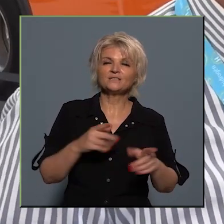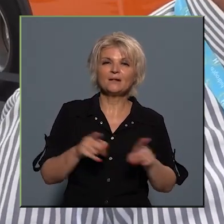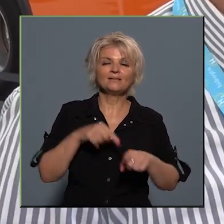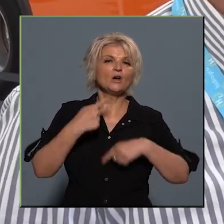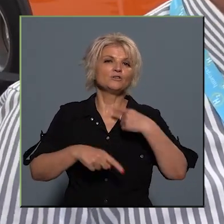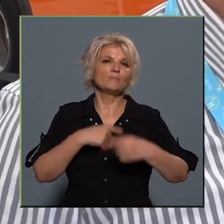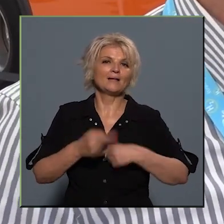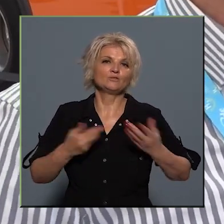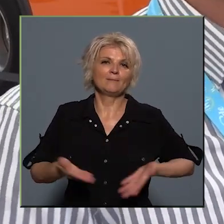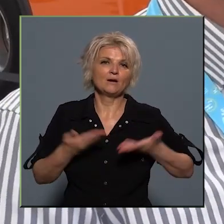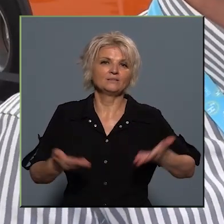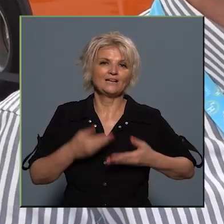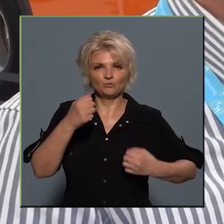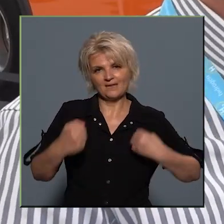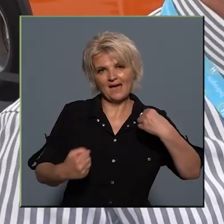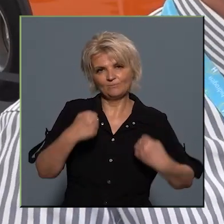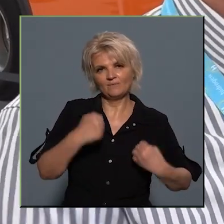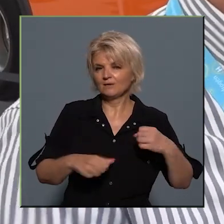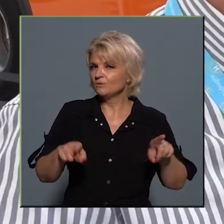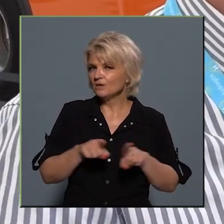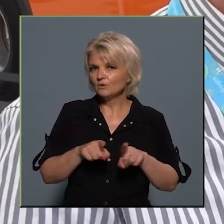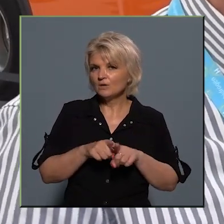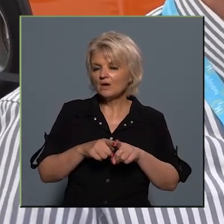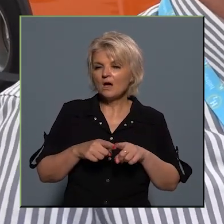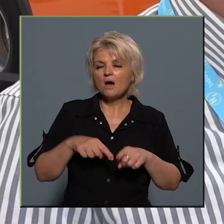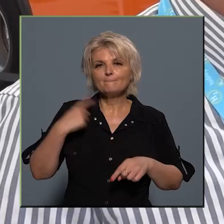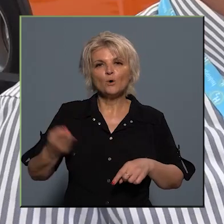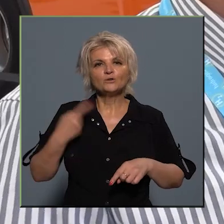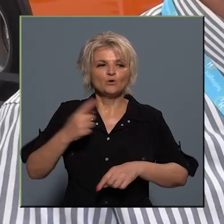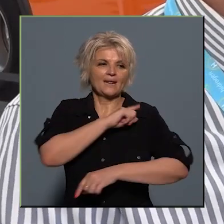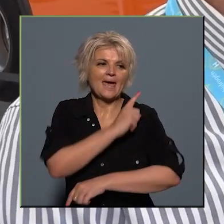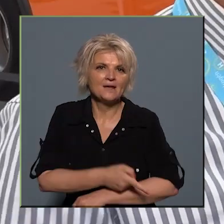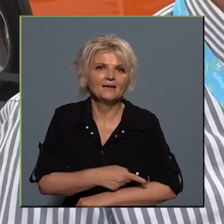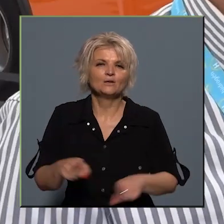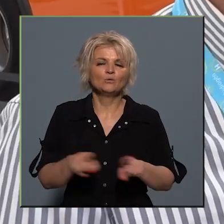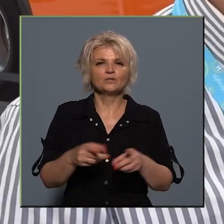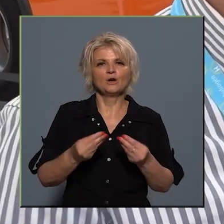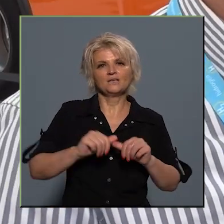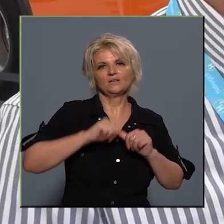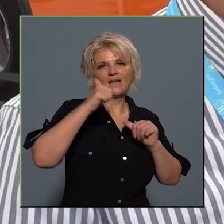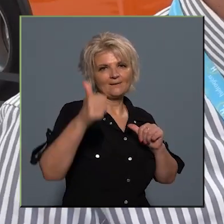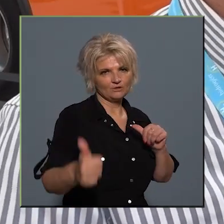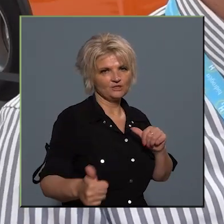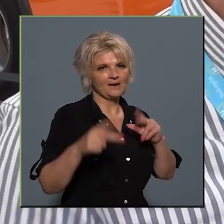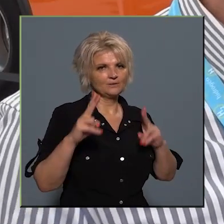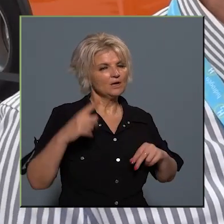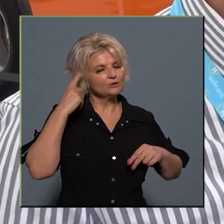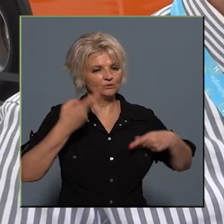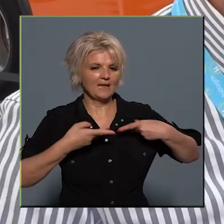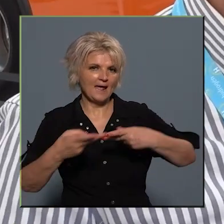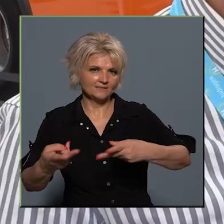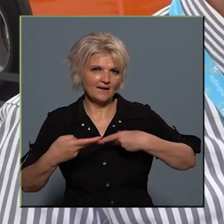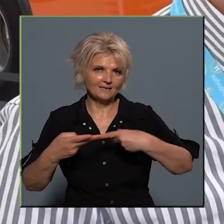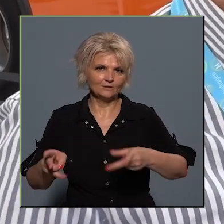hagyományos meghajtású járművet. Tehát ugyanakkor a motor ereje, ugyanannyira távolságra el tud vinni ugyanakkor